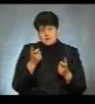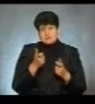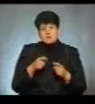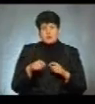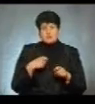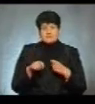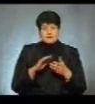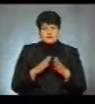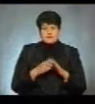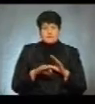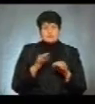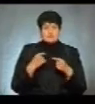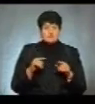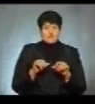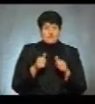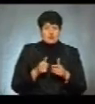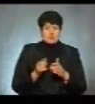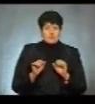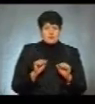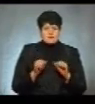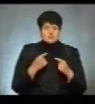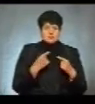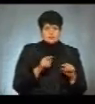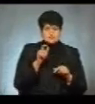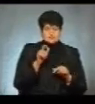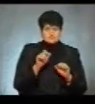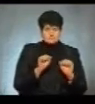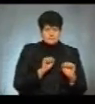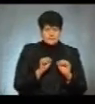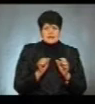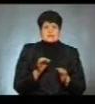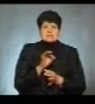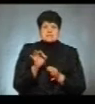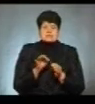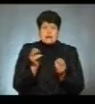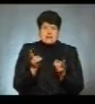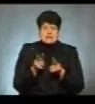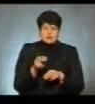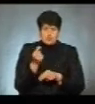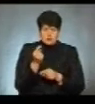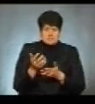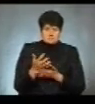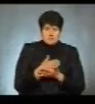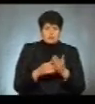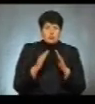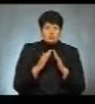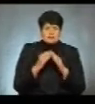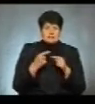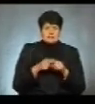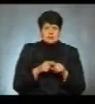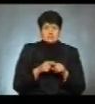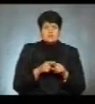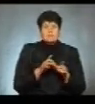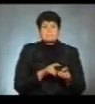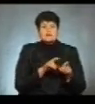договору, вибрати чи іншу форму управління, чи ОСББ, чи іншого управителя. І залишок коштів, які збиралися по будинку на технічне обслуговування,